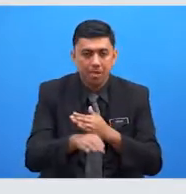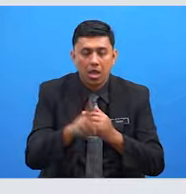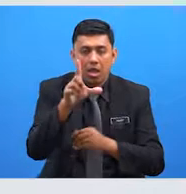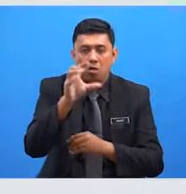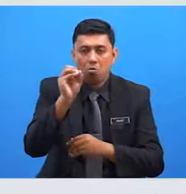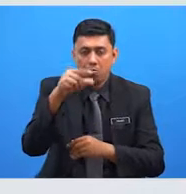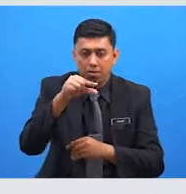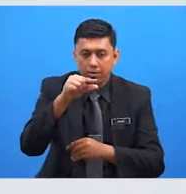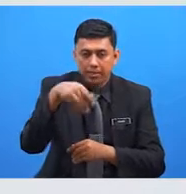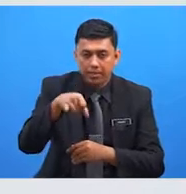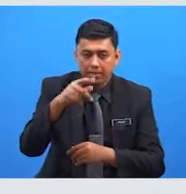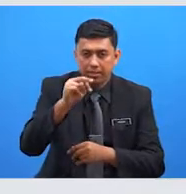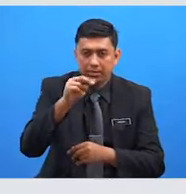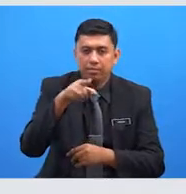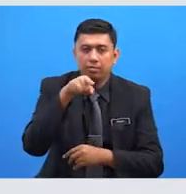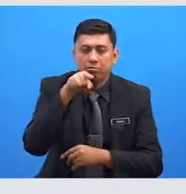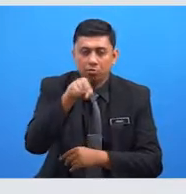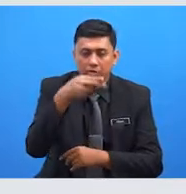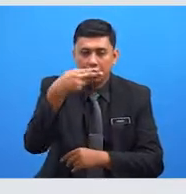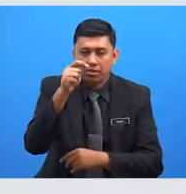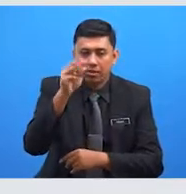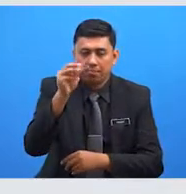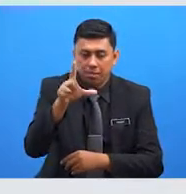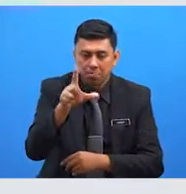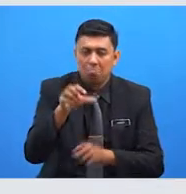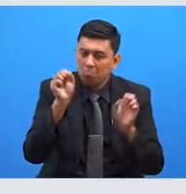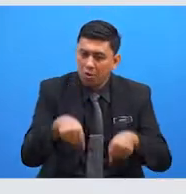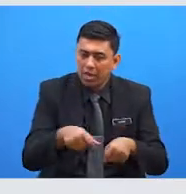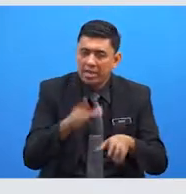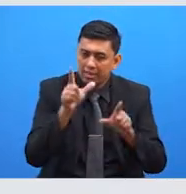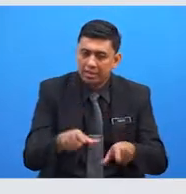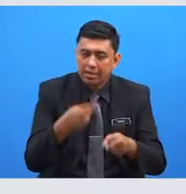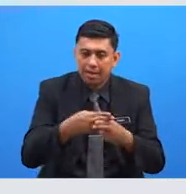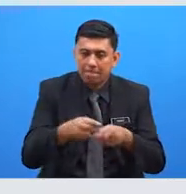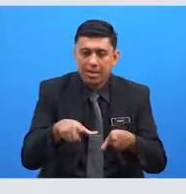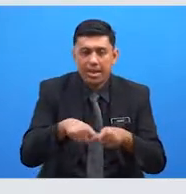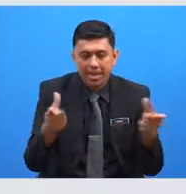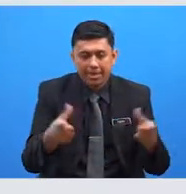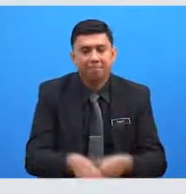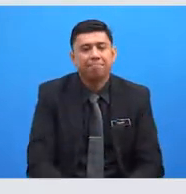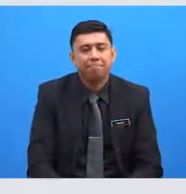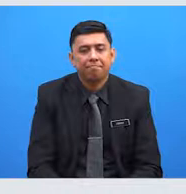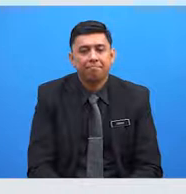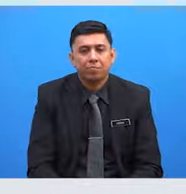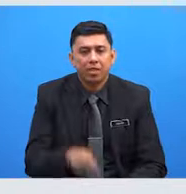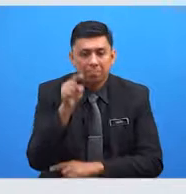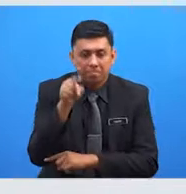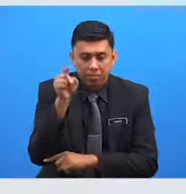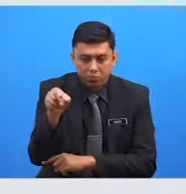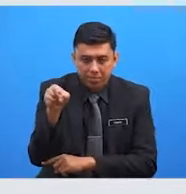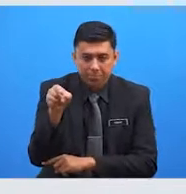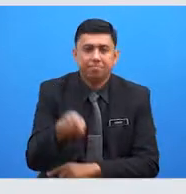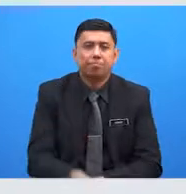login.html. Anda juga boleh menamakan fail dengan nama lain yang sesuai. Reklik pada fail tersebut